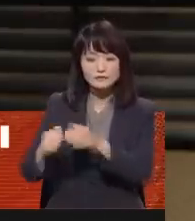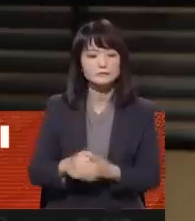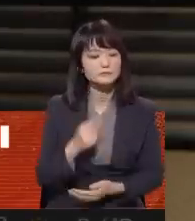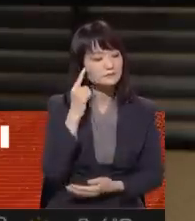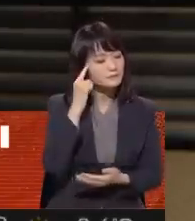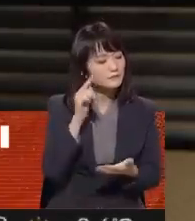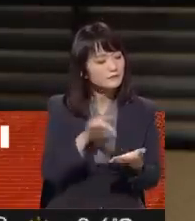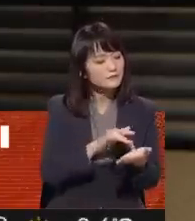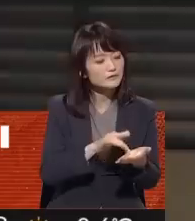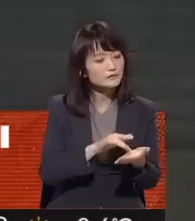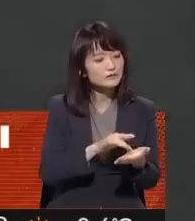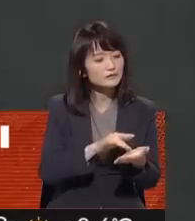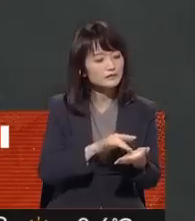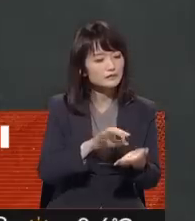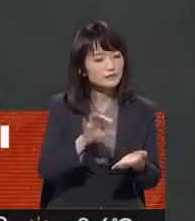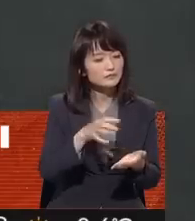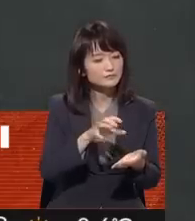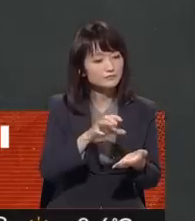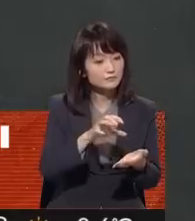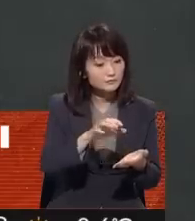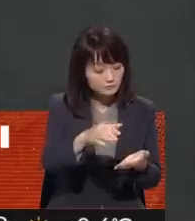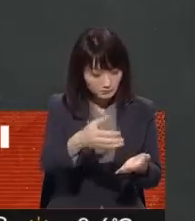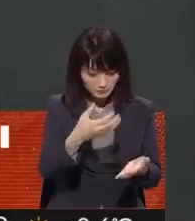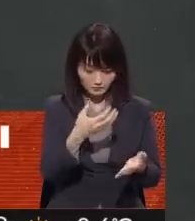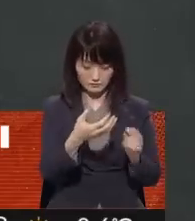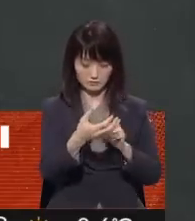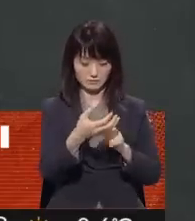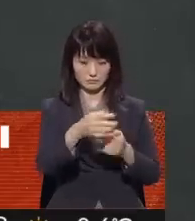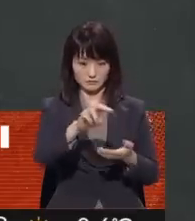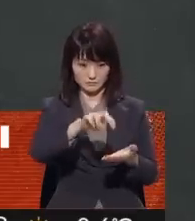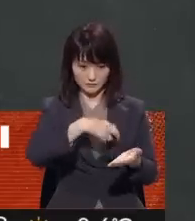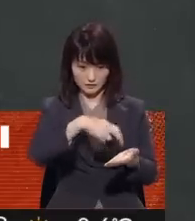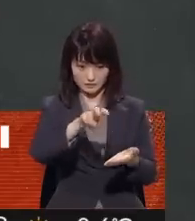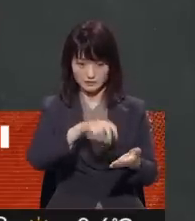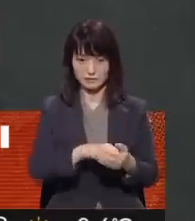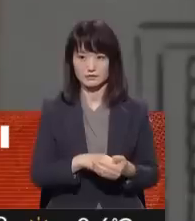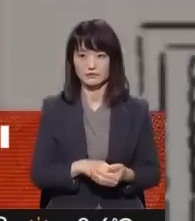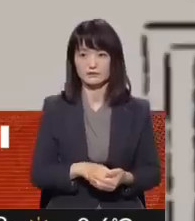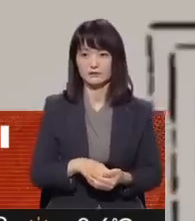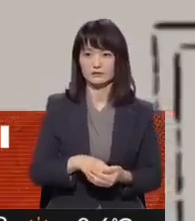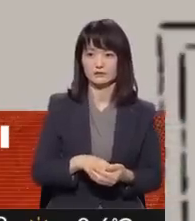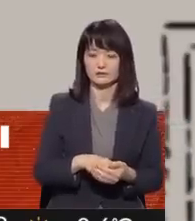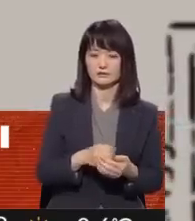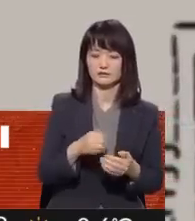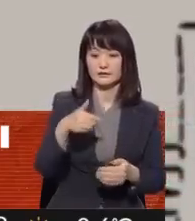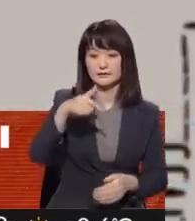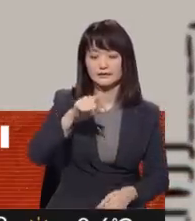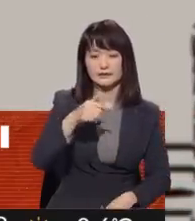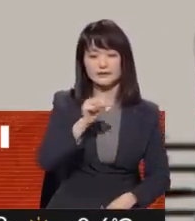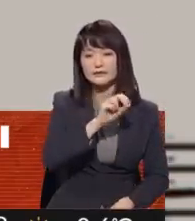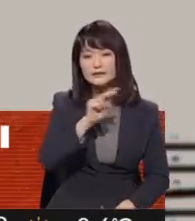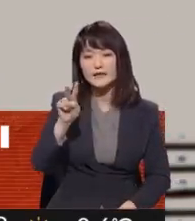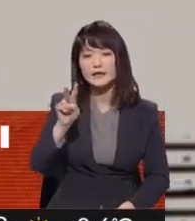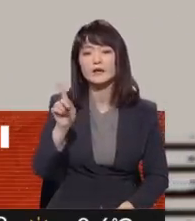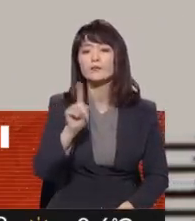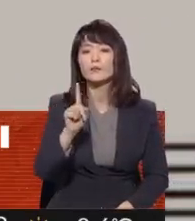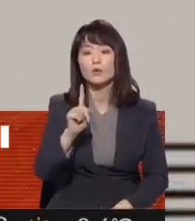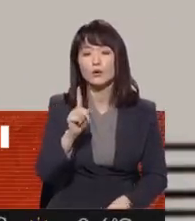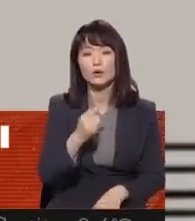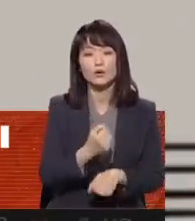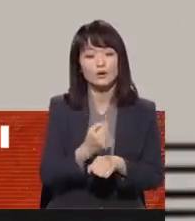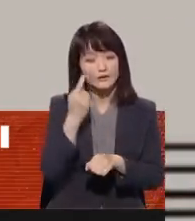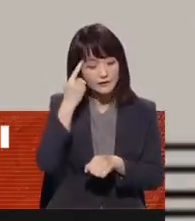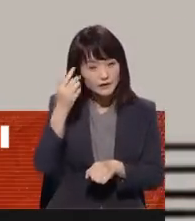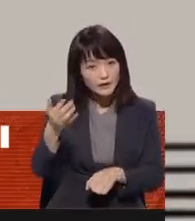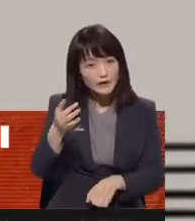휴대전화가 울려서 휴대전화를 잠깐 보니까 메시지에 자기야 보고 싶어 뭐 해 이렇게 문자가 돌았어요